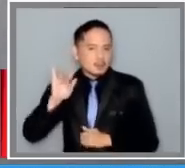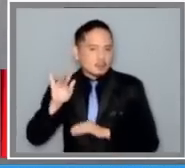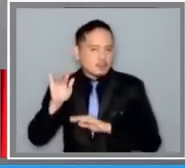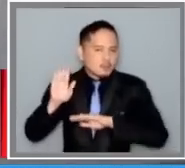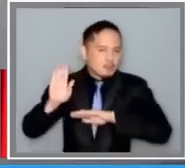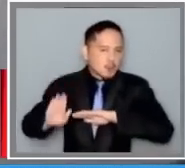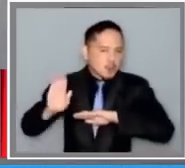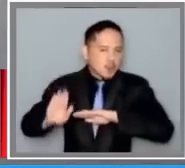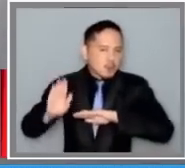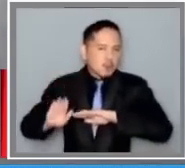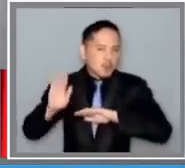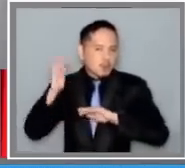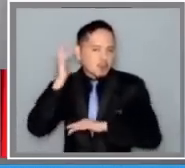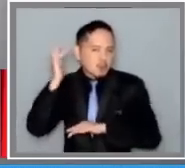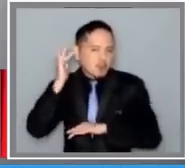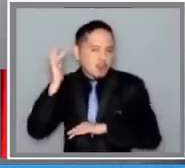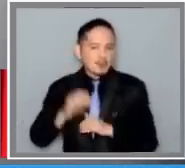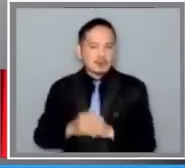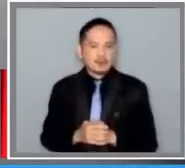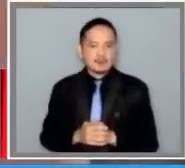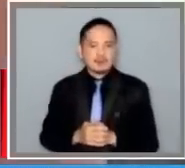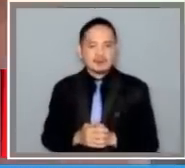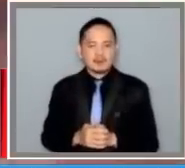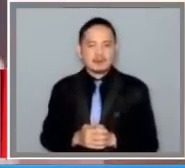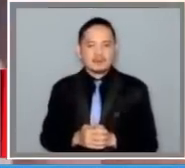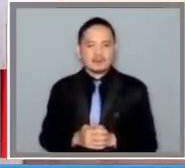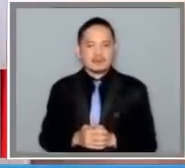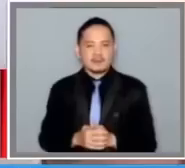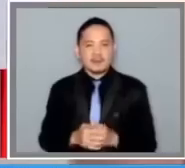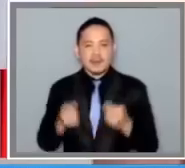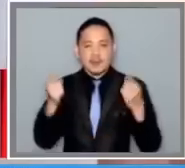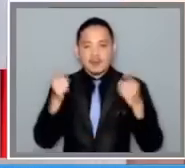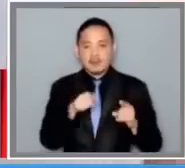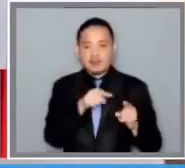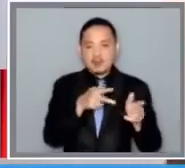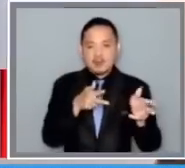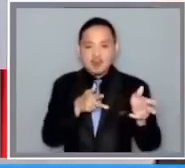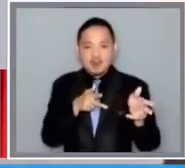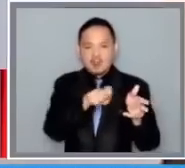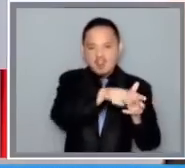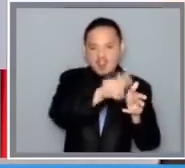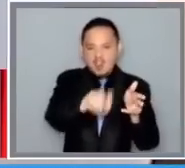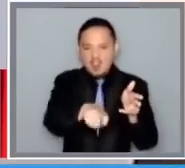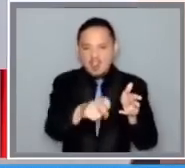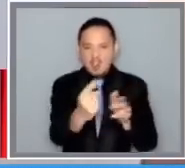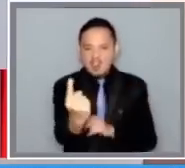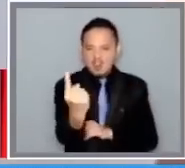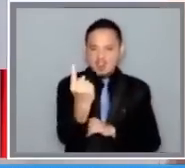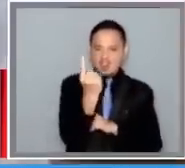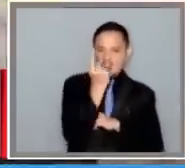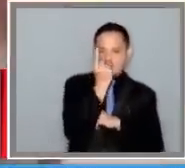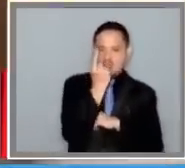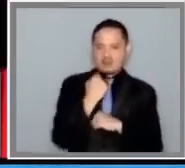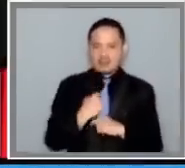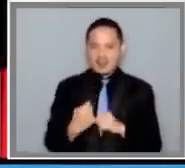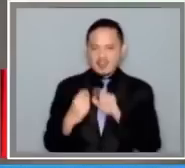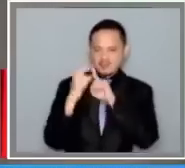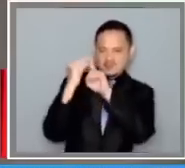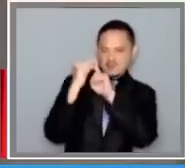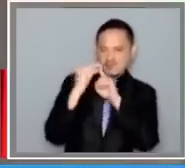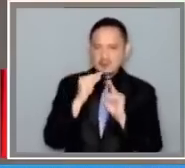Hanggang ang paghinto at pagbusina, nauwi sa suguran at sagutan sa daan. Kuhang-kuha ang init ng ulo sa